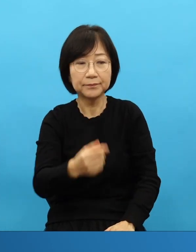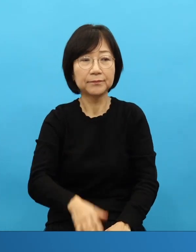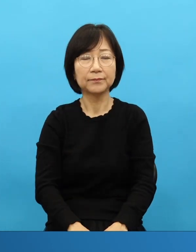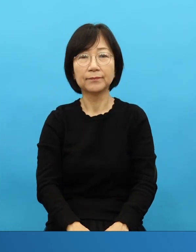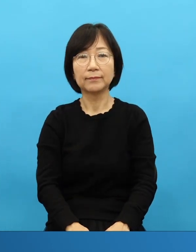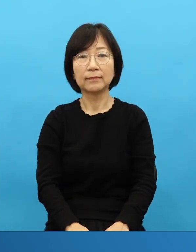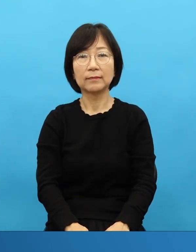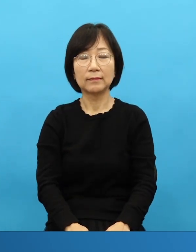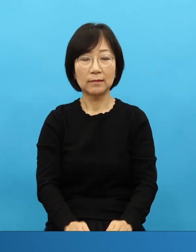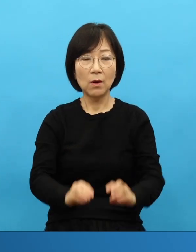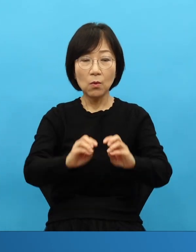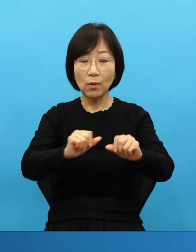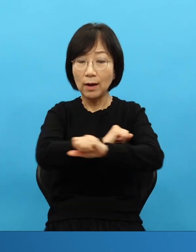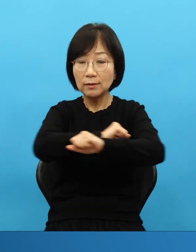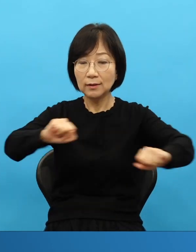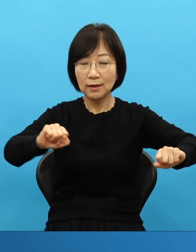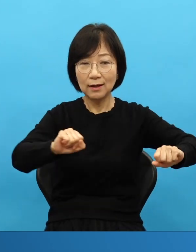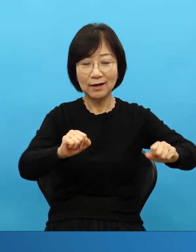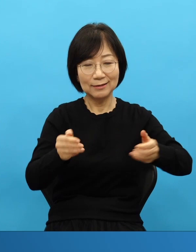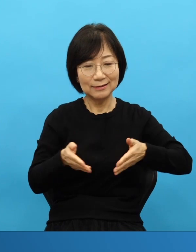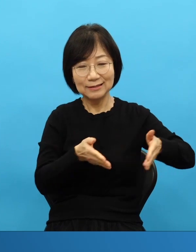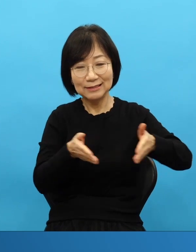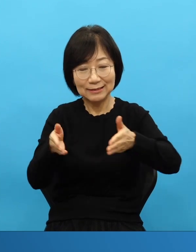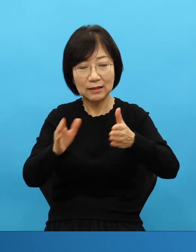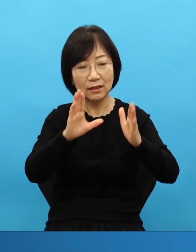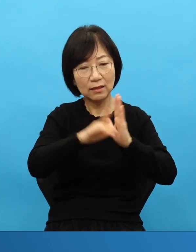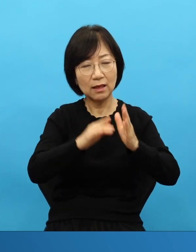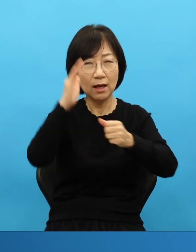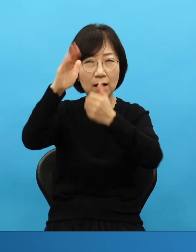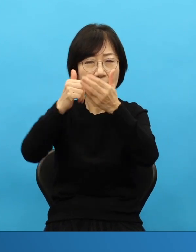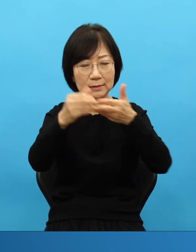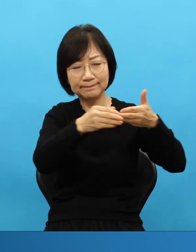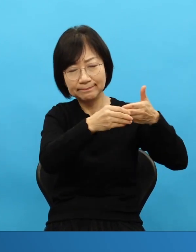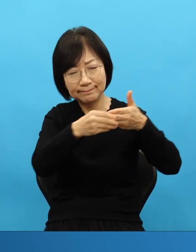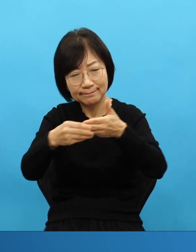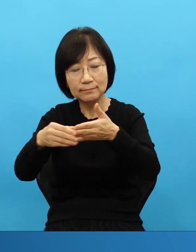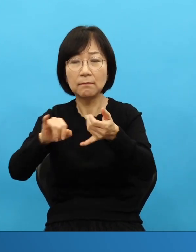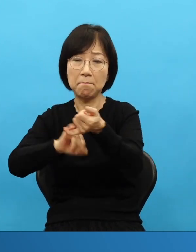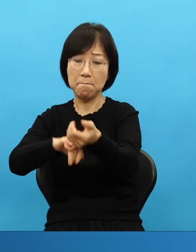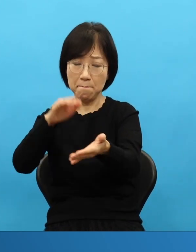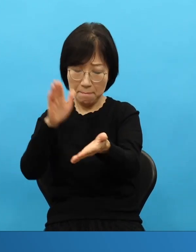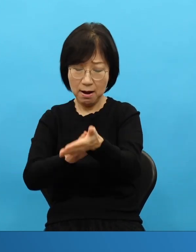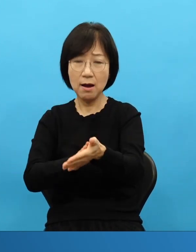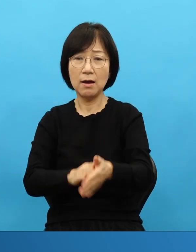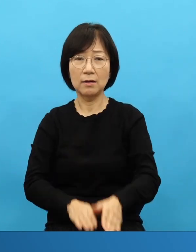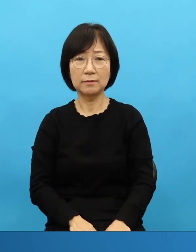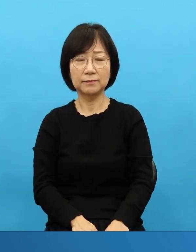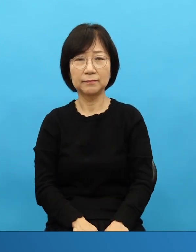하나님이 인도하신다고 약속하셨어요. In the wilderness, God promised to guide them.